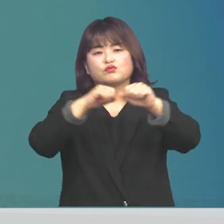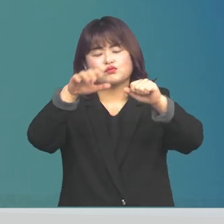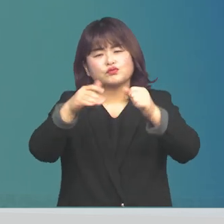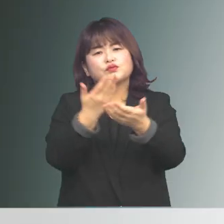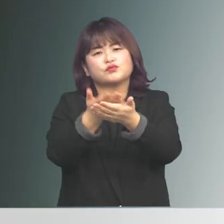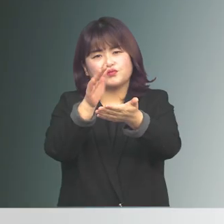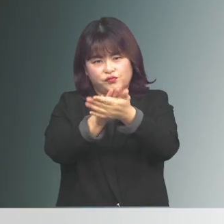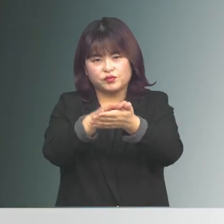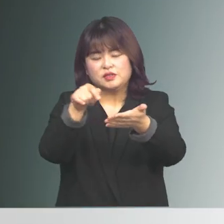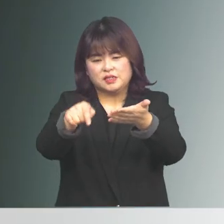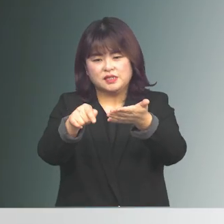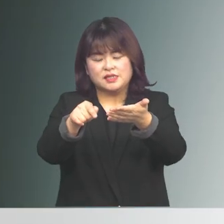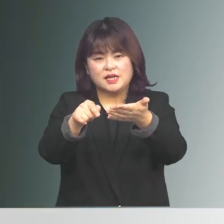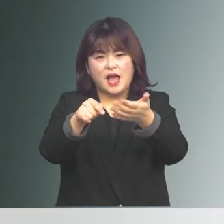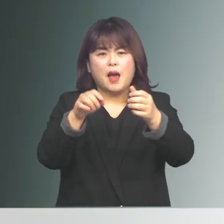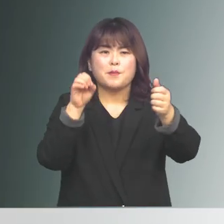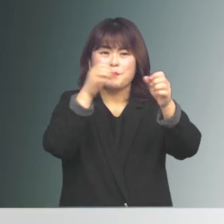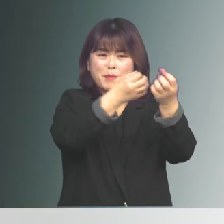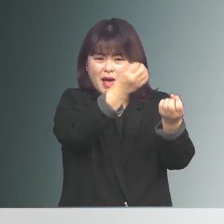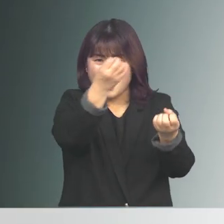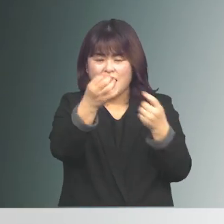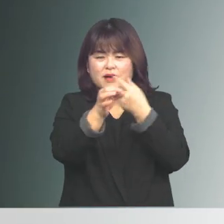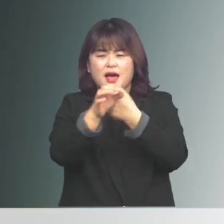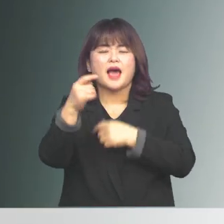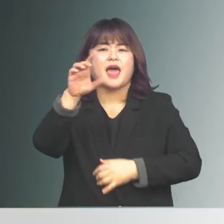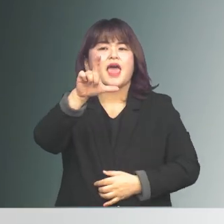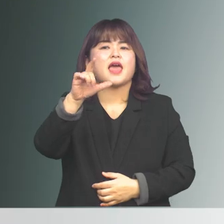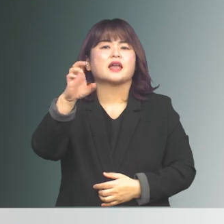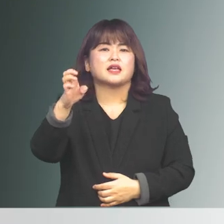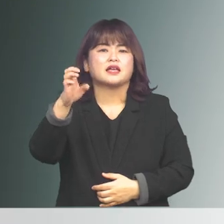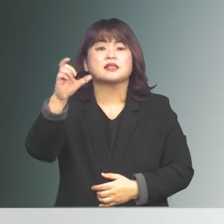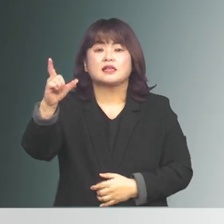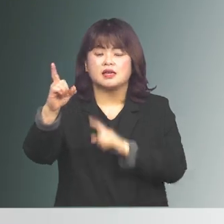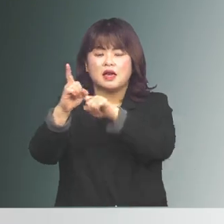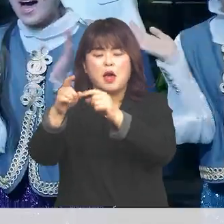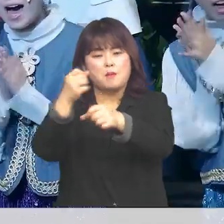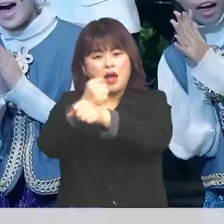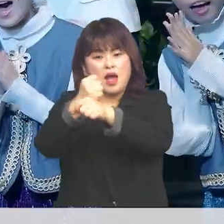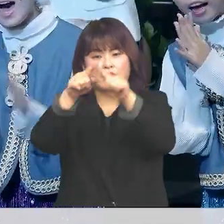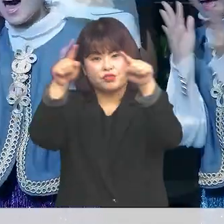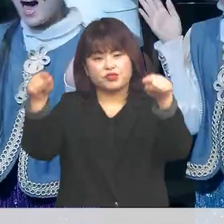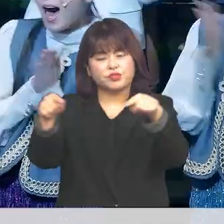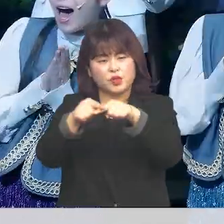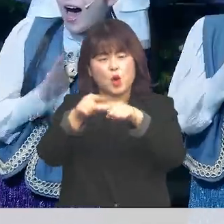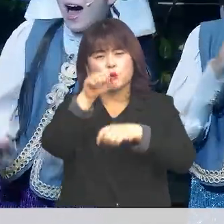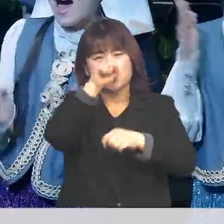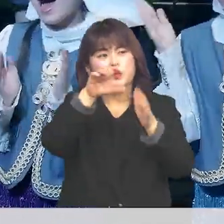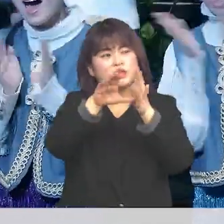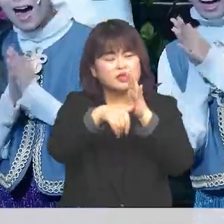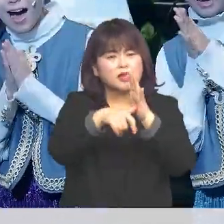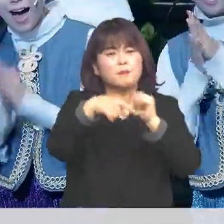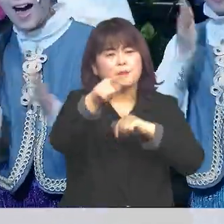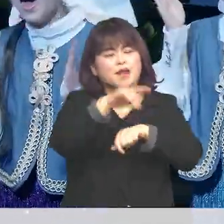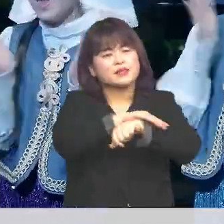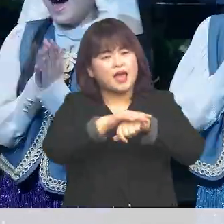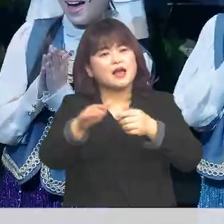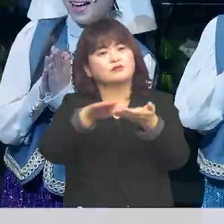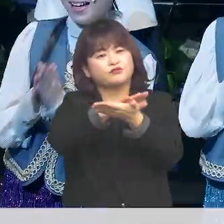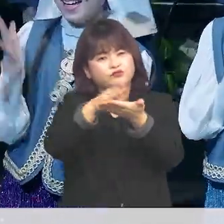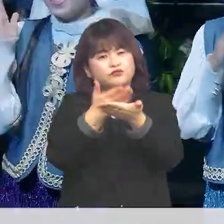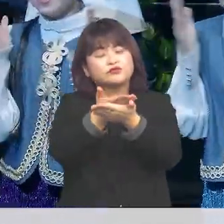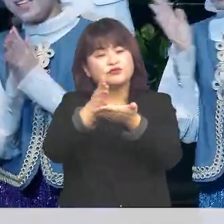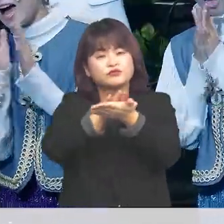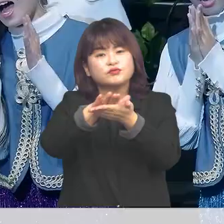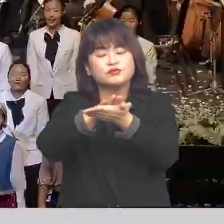바깥 광장을 잘 정비하고 미디어 파사드와 LED 전광판 등을 설치해 시민들이 좋은 계절의 야외 공연을